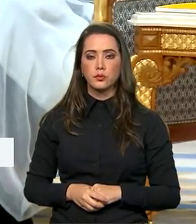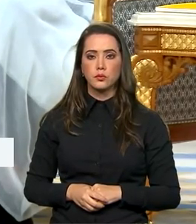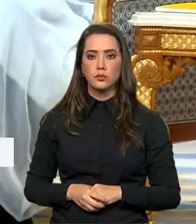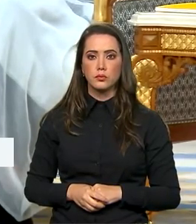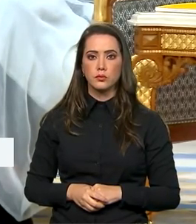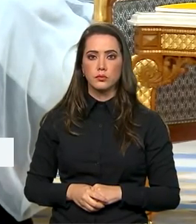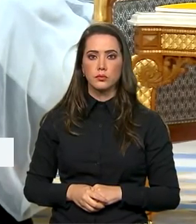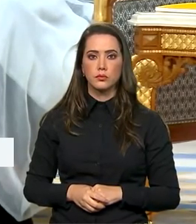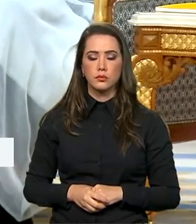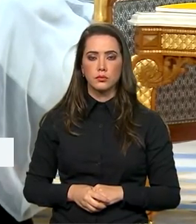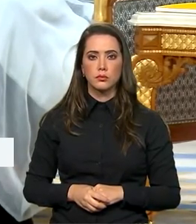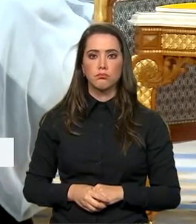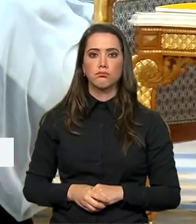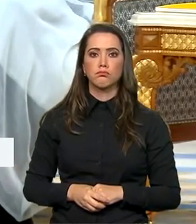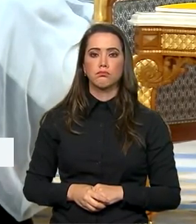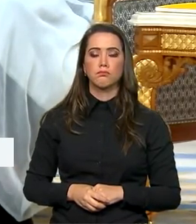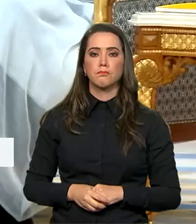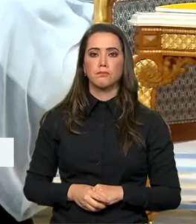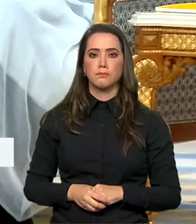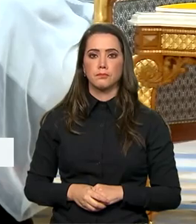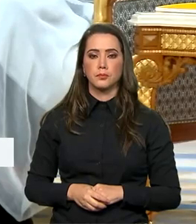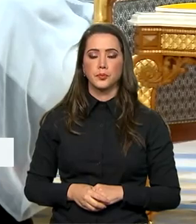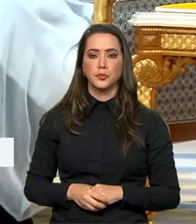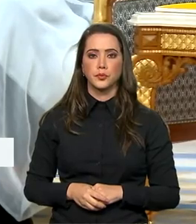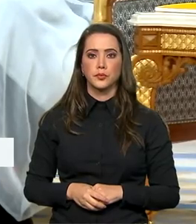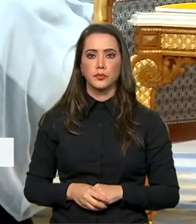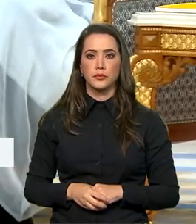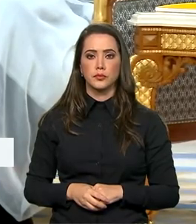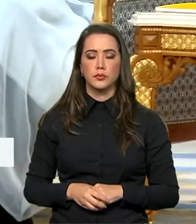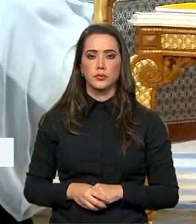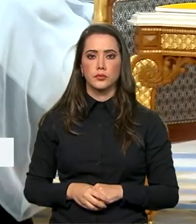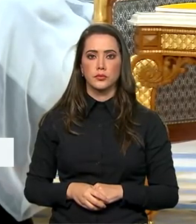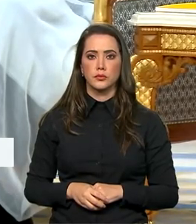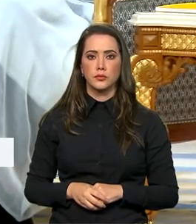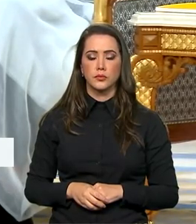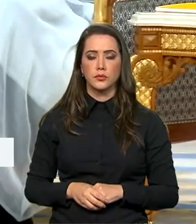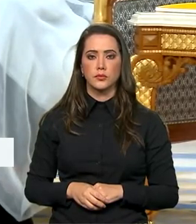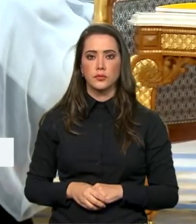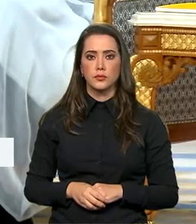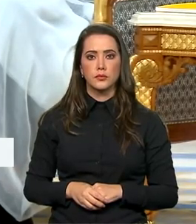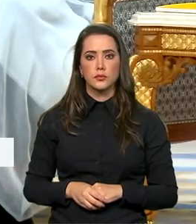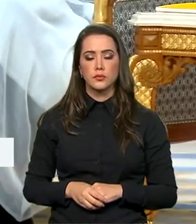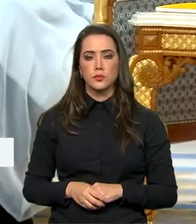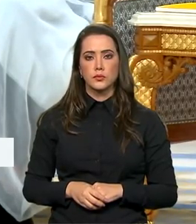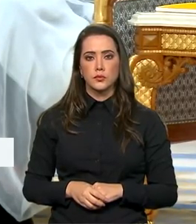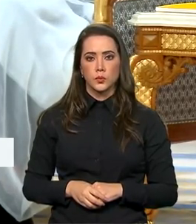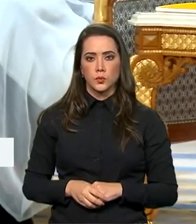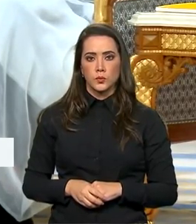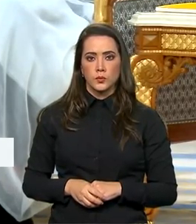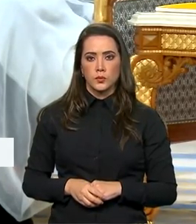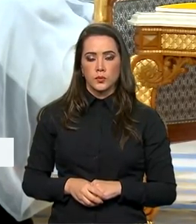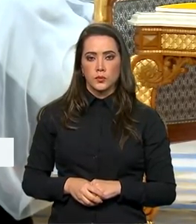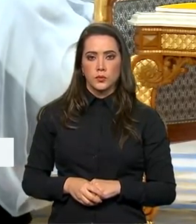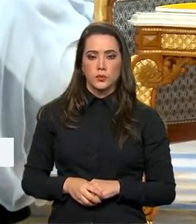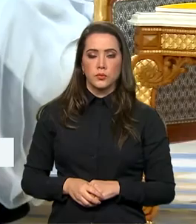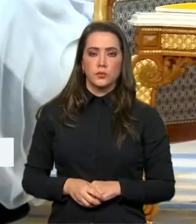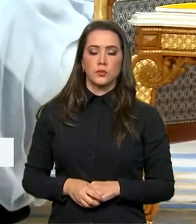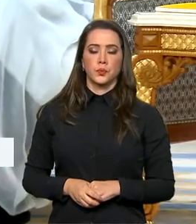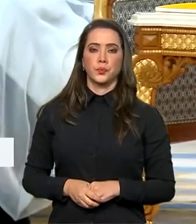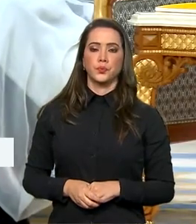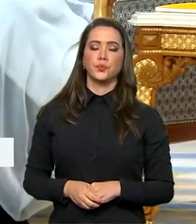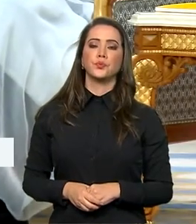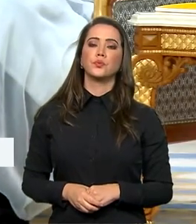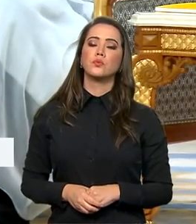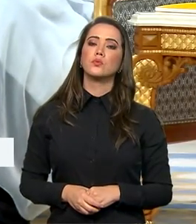diraya bi ahmiyat shahr Ramadan al mubarak fi al alam al islami wa ala wa ana ala diraya ayda bi anna al tarhib